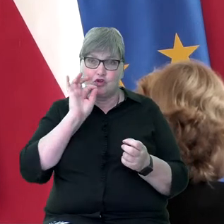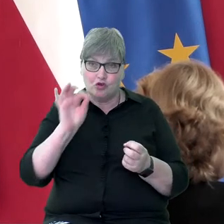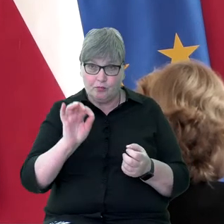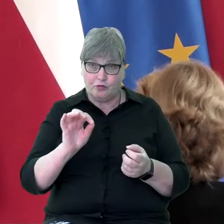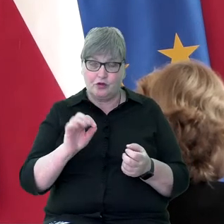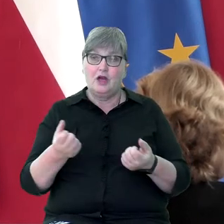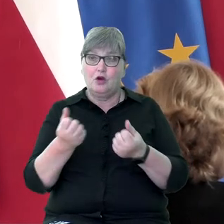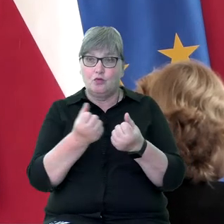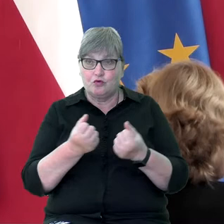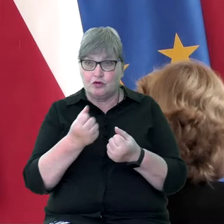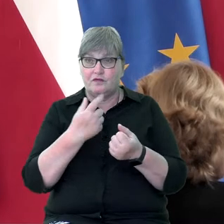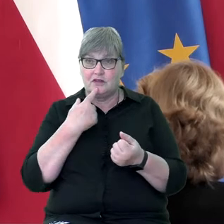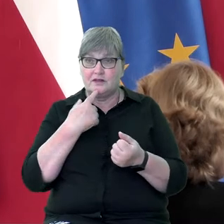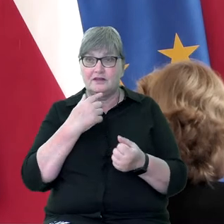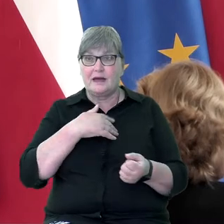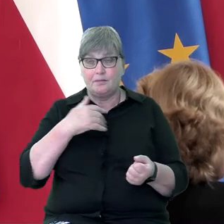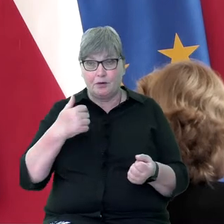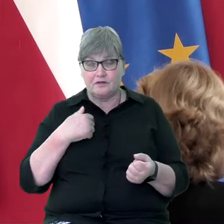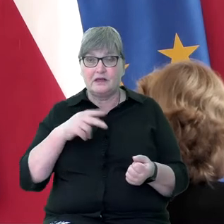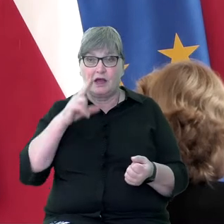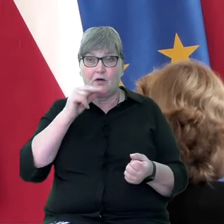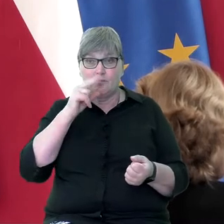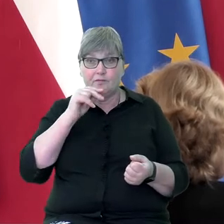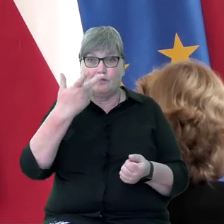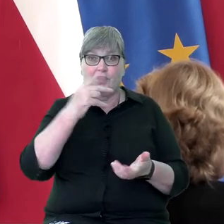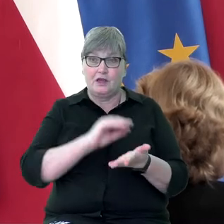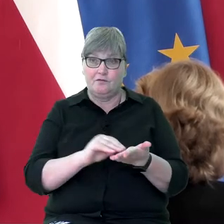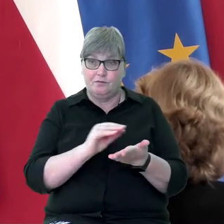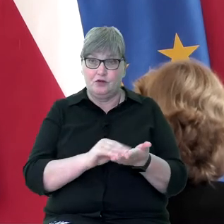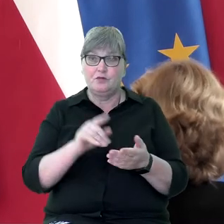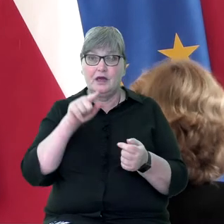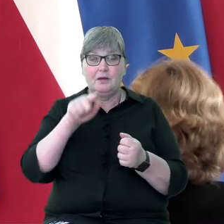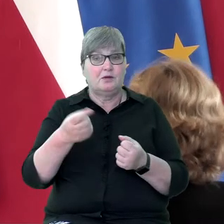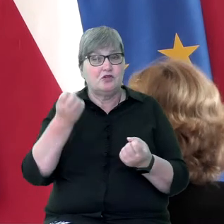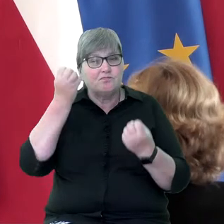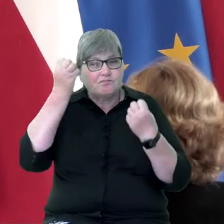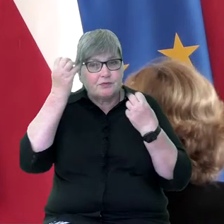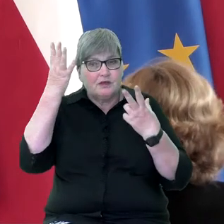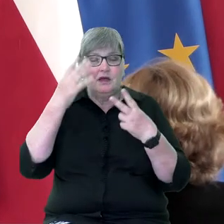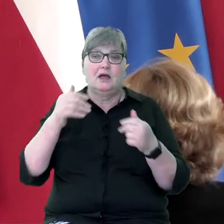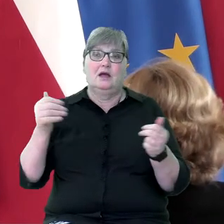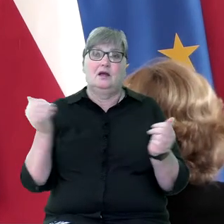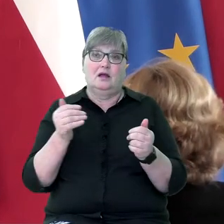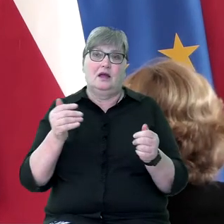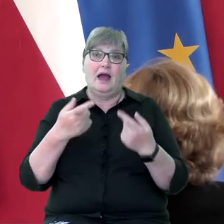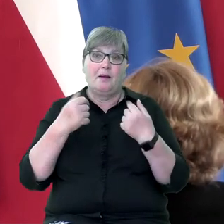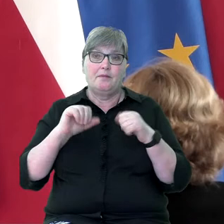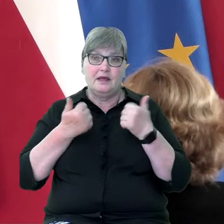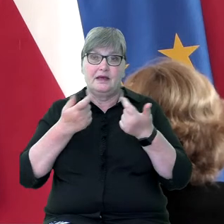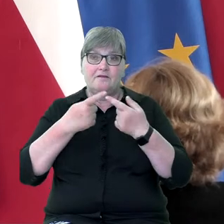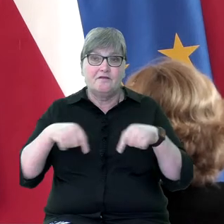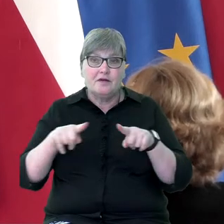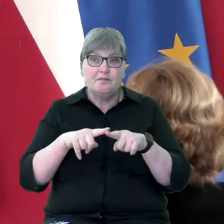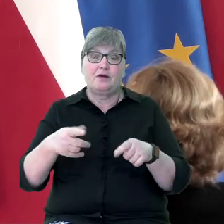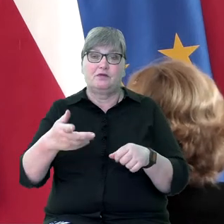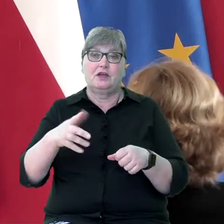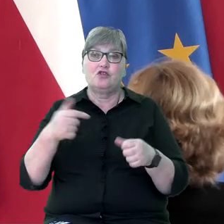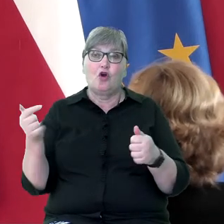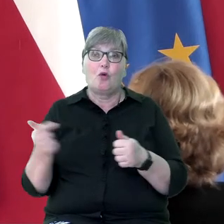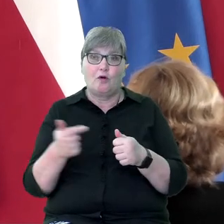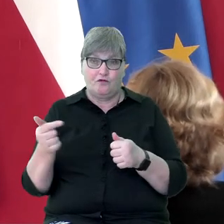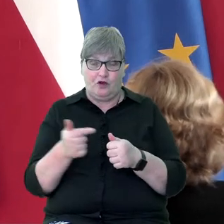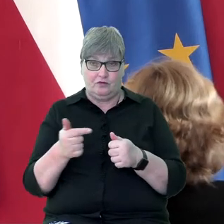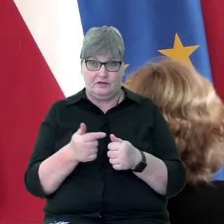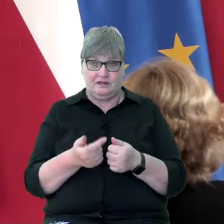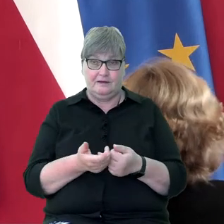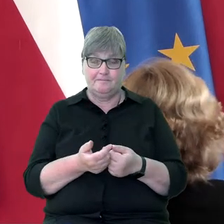piśmie, być też uzdolnionym fizycznie i umysłowo do pełnienia obowiązków służbowych. Stosunek